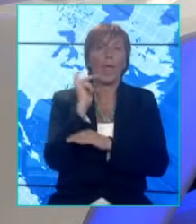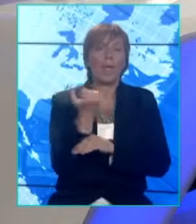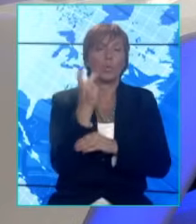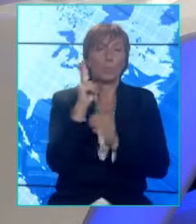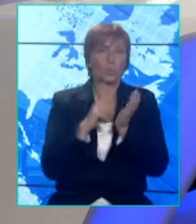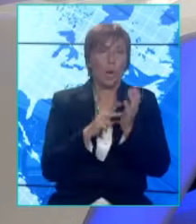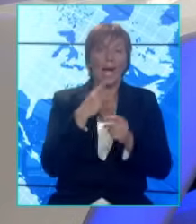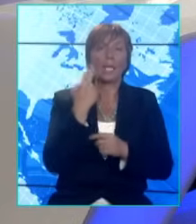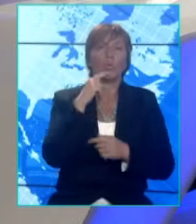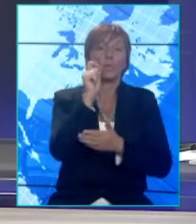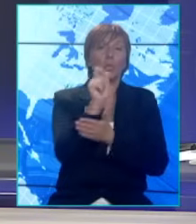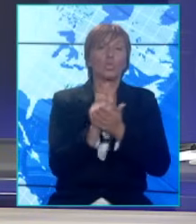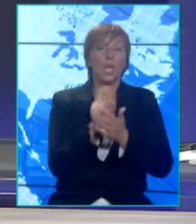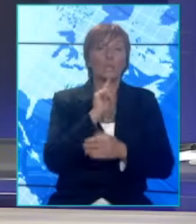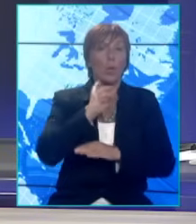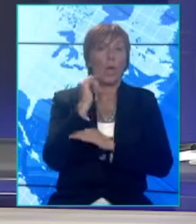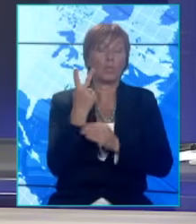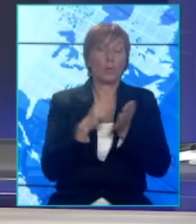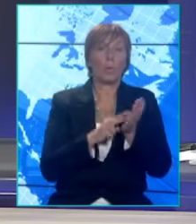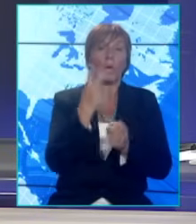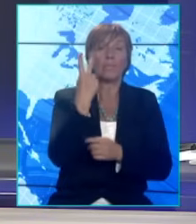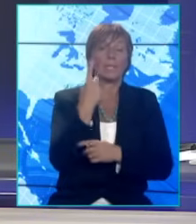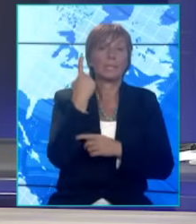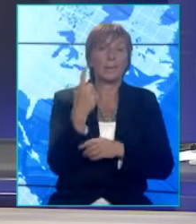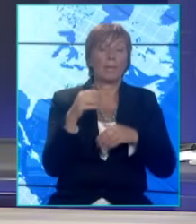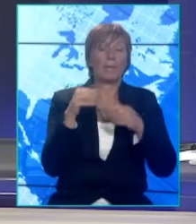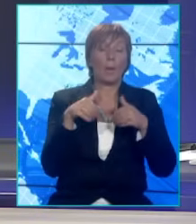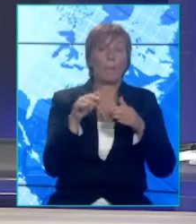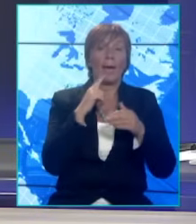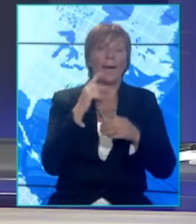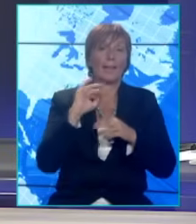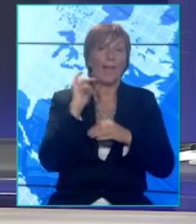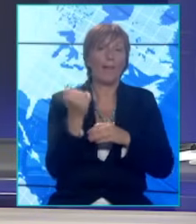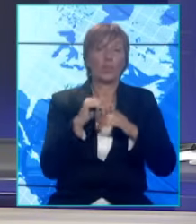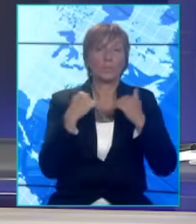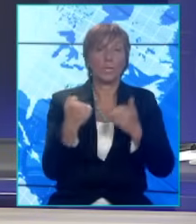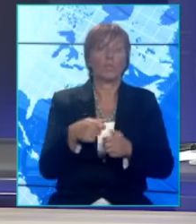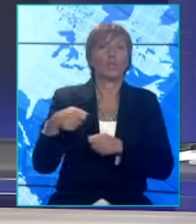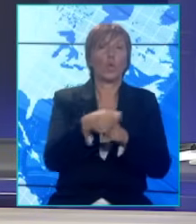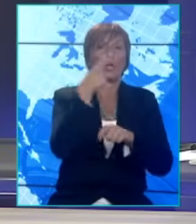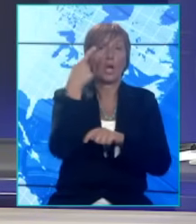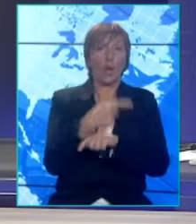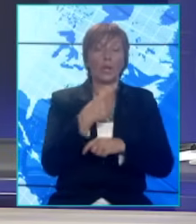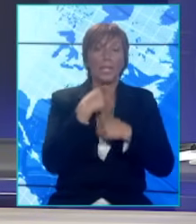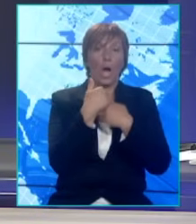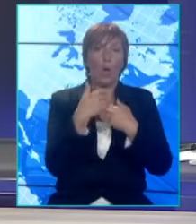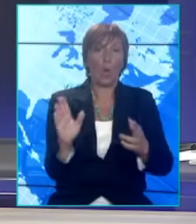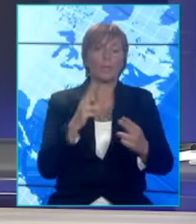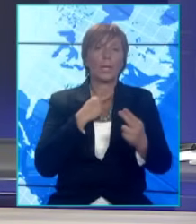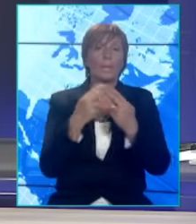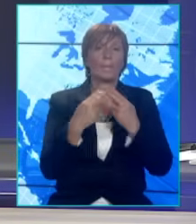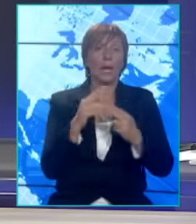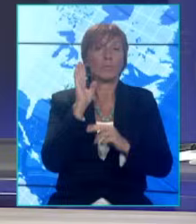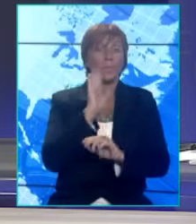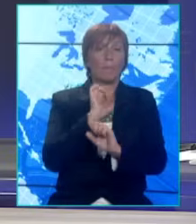o članstvu u Europskoj uniji, 21. ožujka kada je Europsko vijeće donijelo odluku da otvori pregovore sa Bosnom